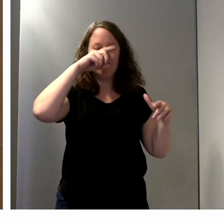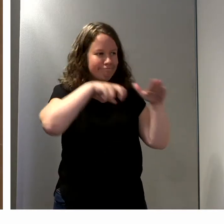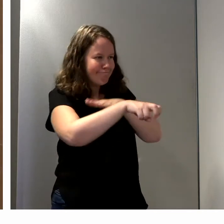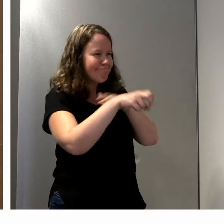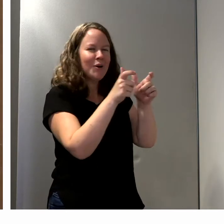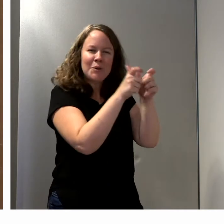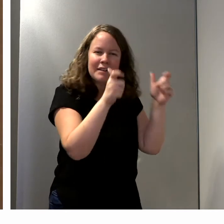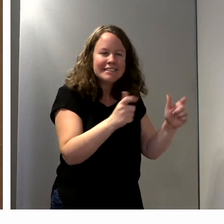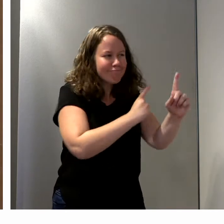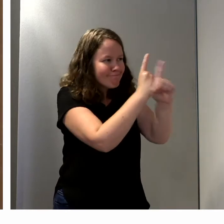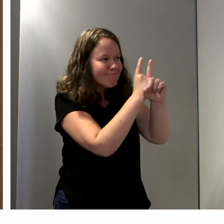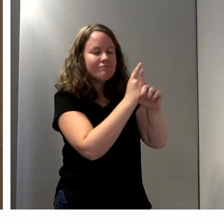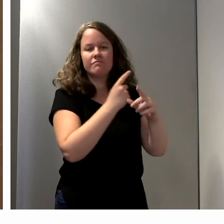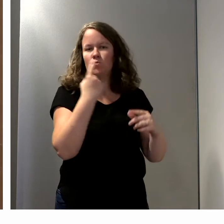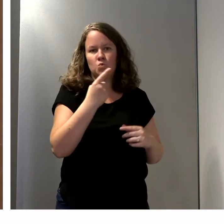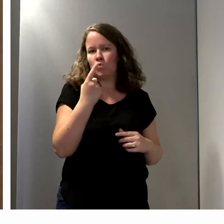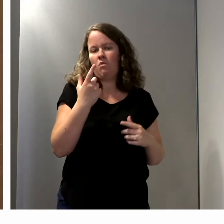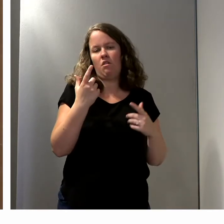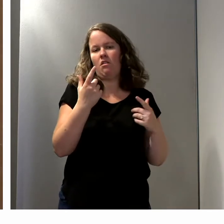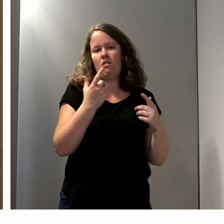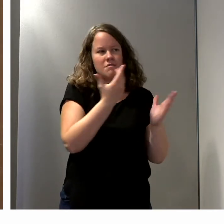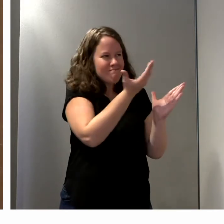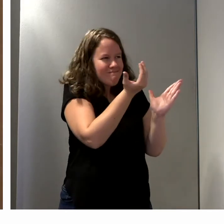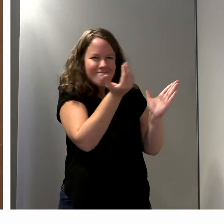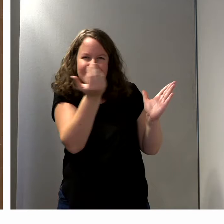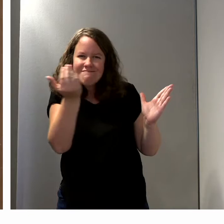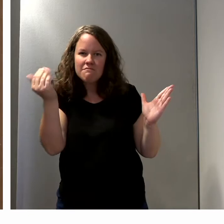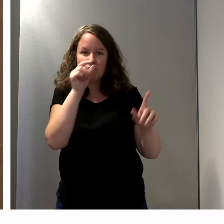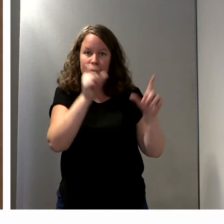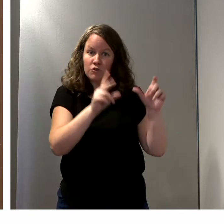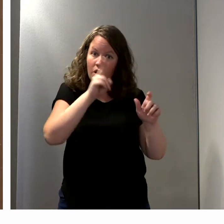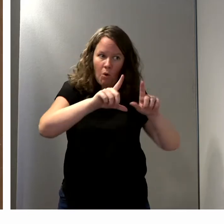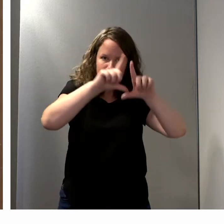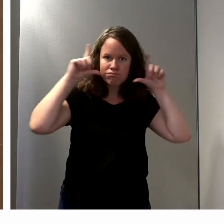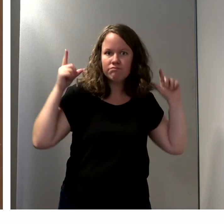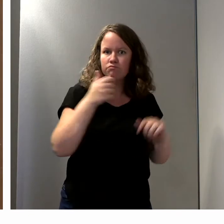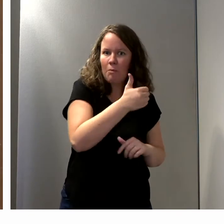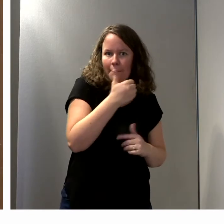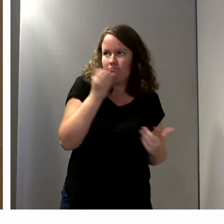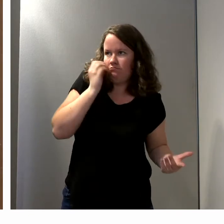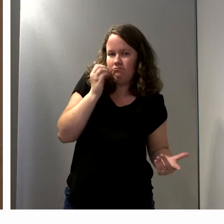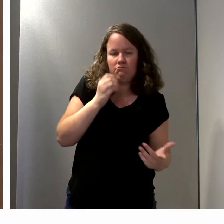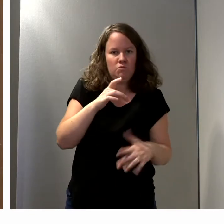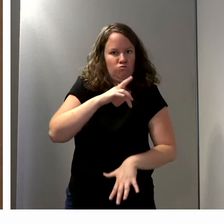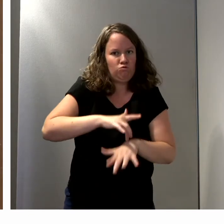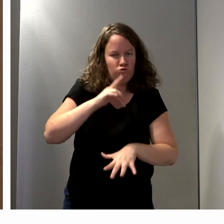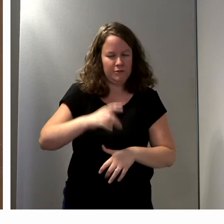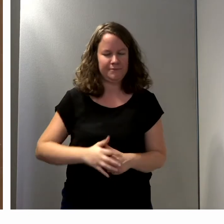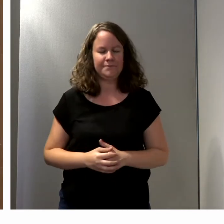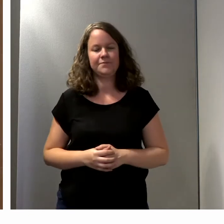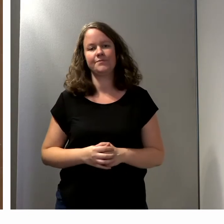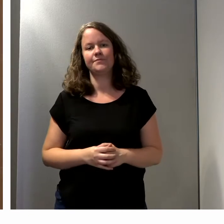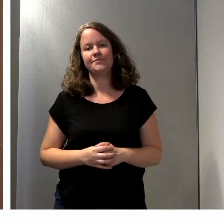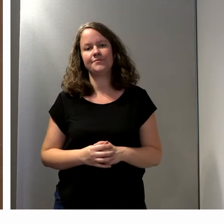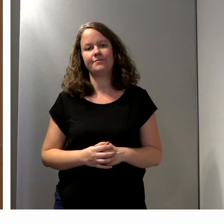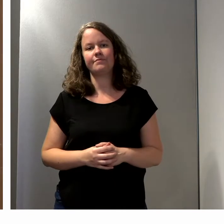entreprises. Toujours vraiment aller chercher les personnes qui sont le plus concernées par la démarche en question. Donc nous, de